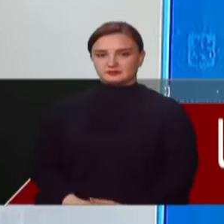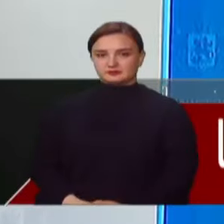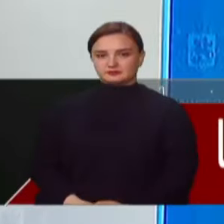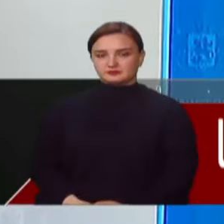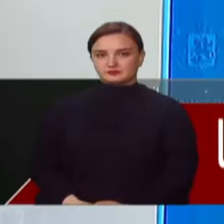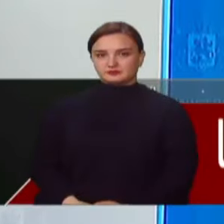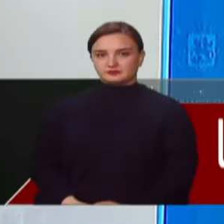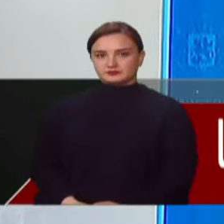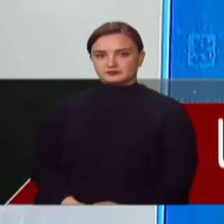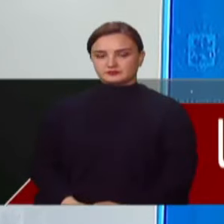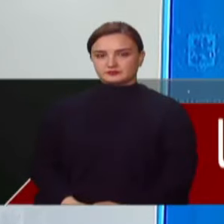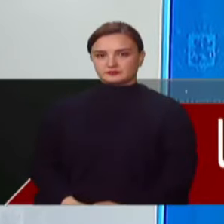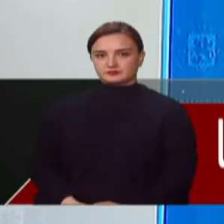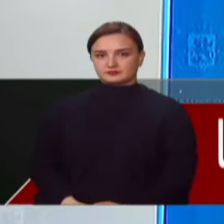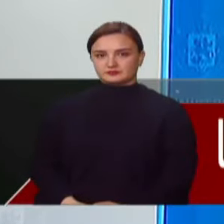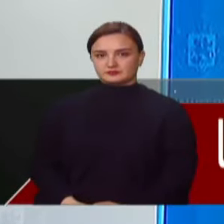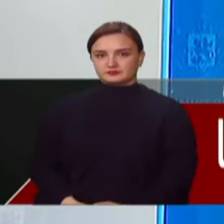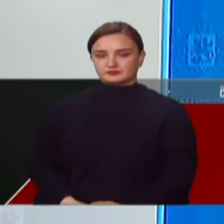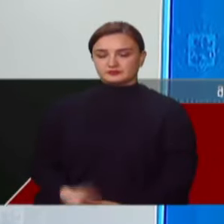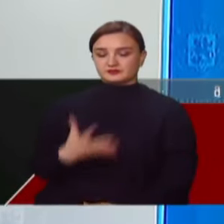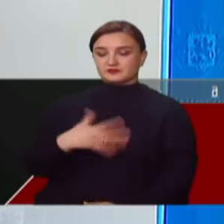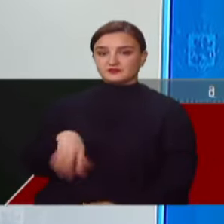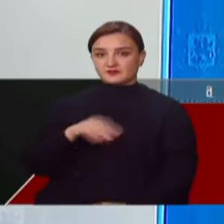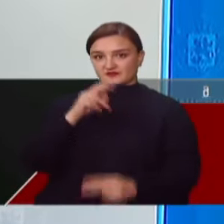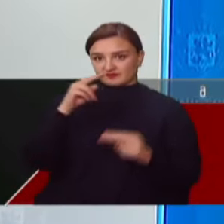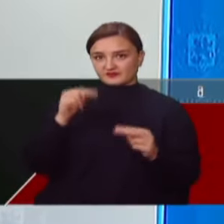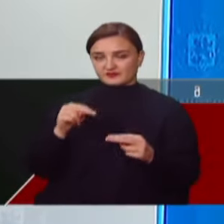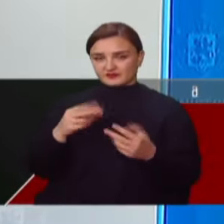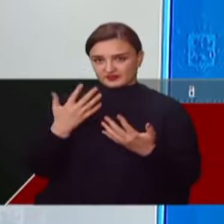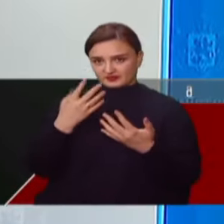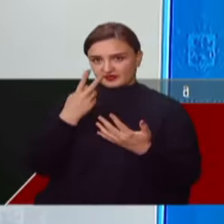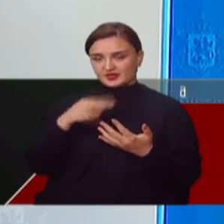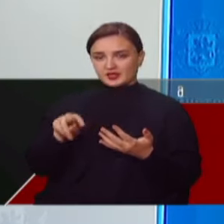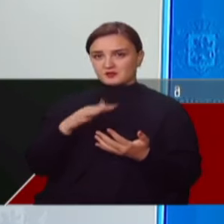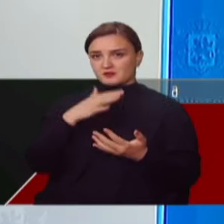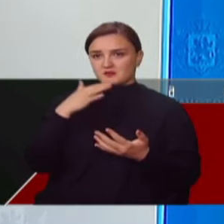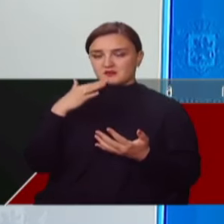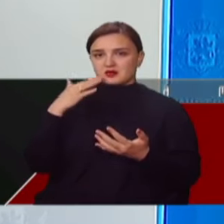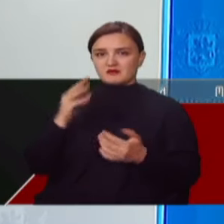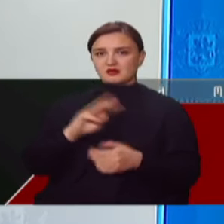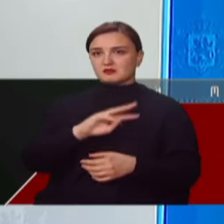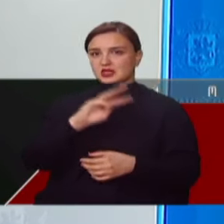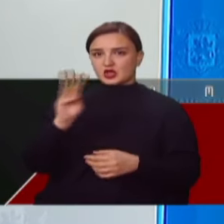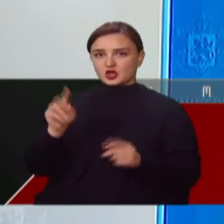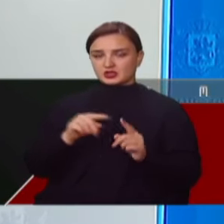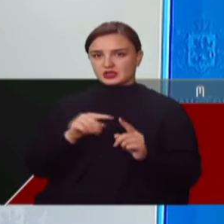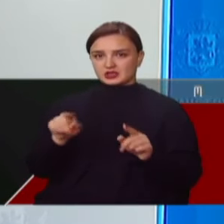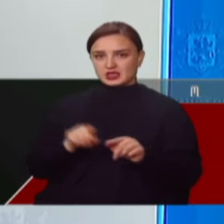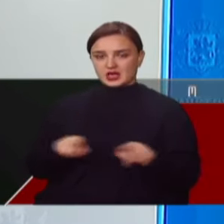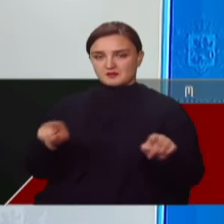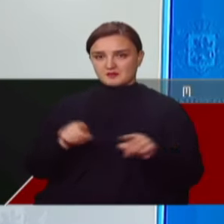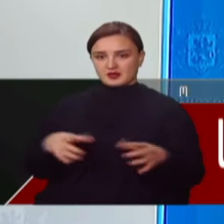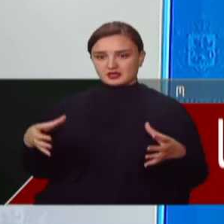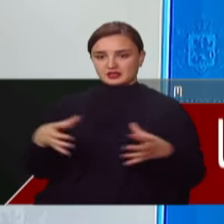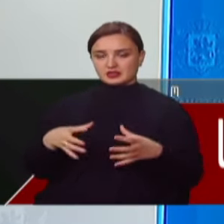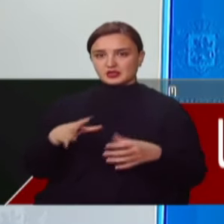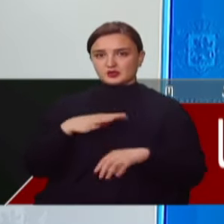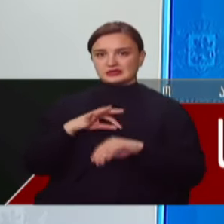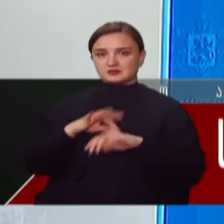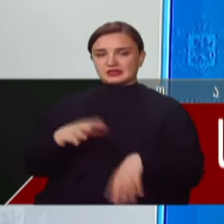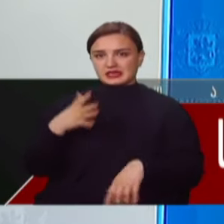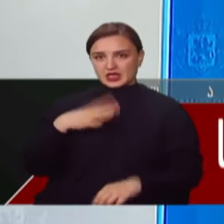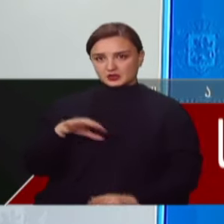ყველანი ვიყავით მომსწრე იმ მრავალმილიონიანი კამპანიისა, რომელიც წარმოებდა